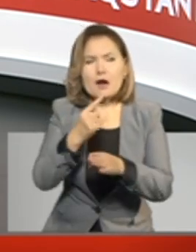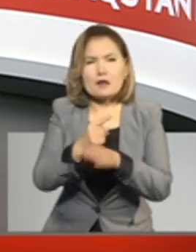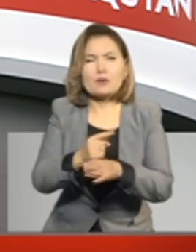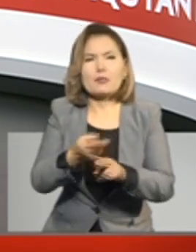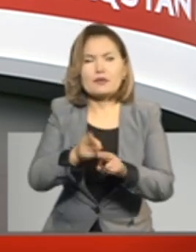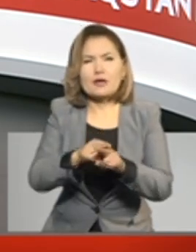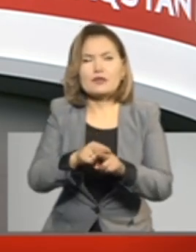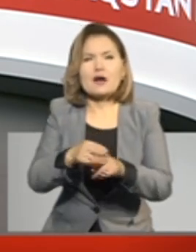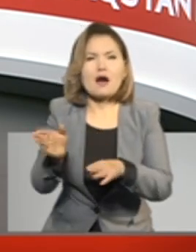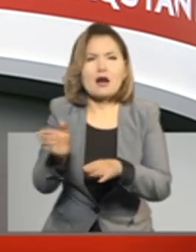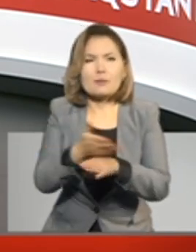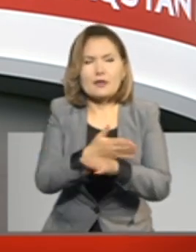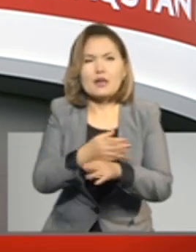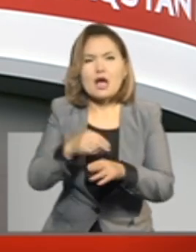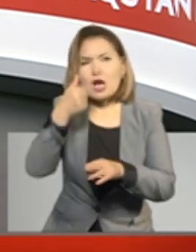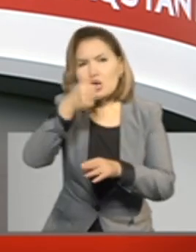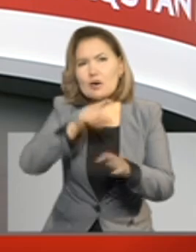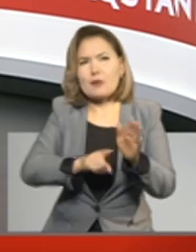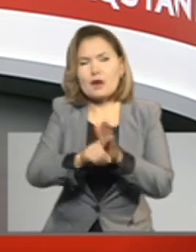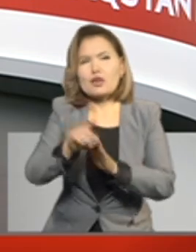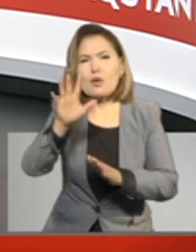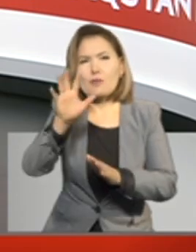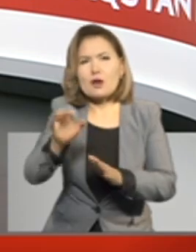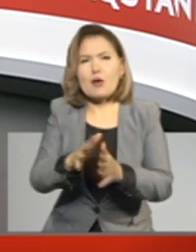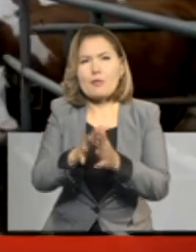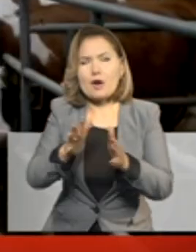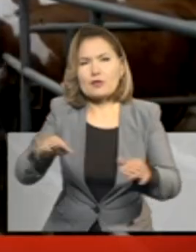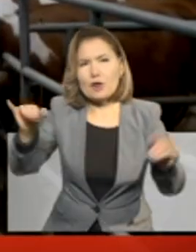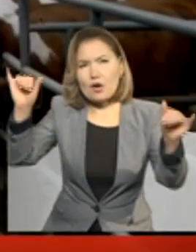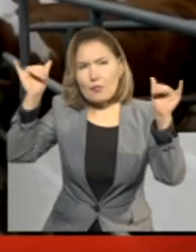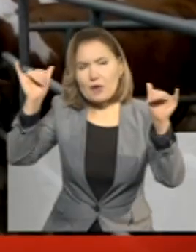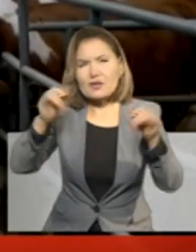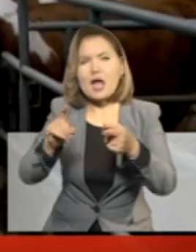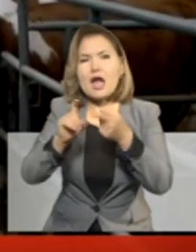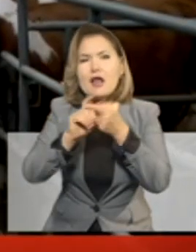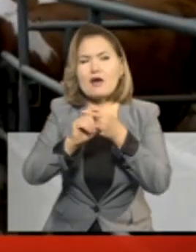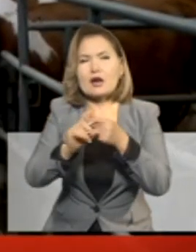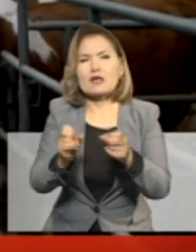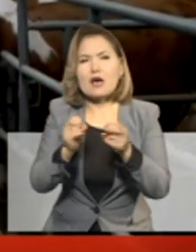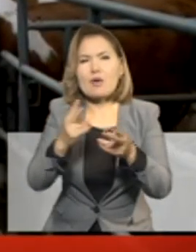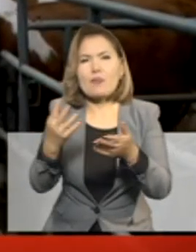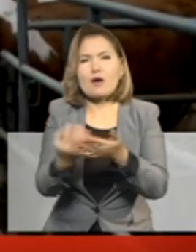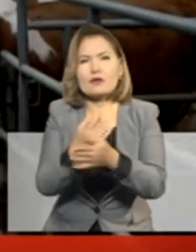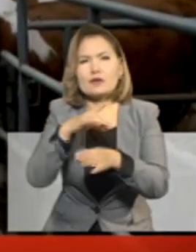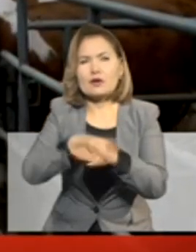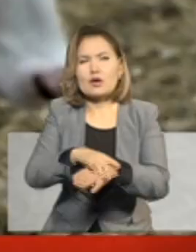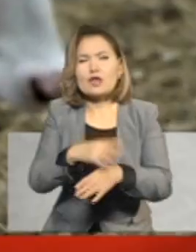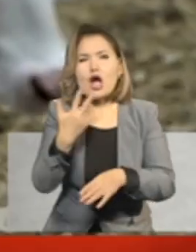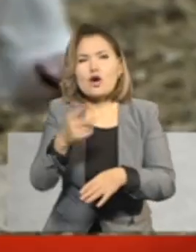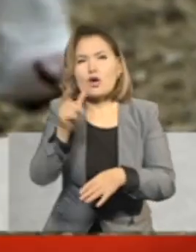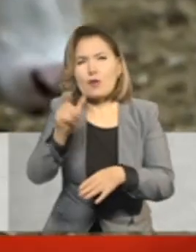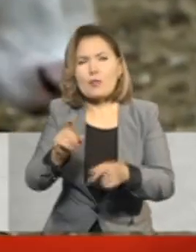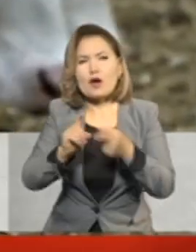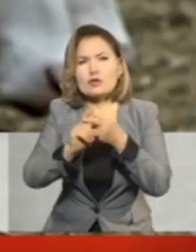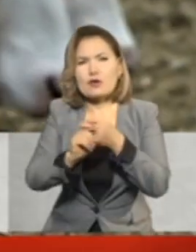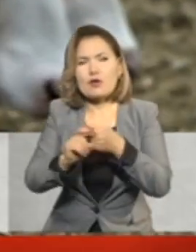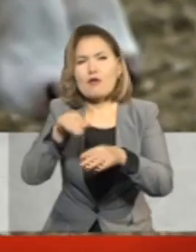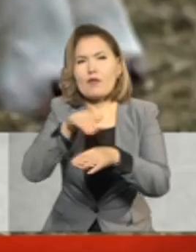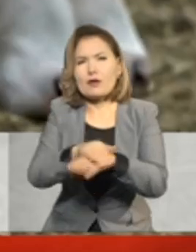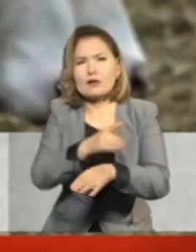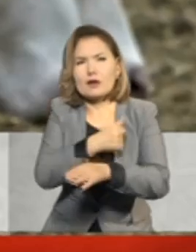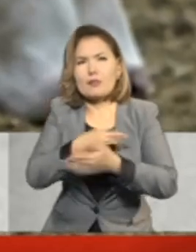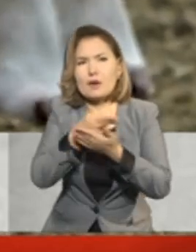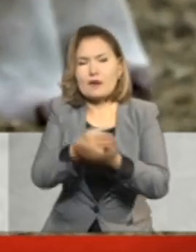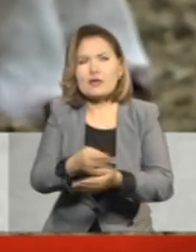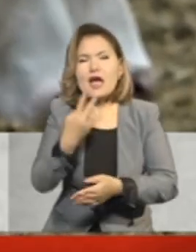шаралары алынып тасталды. Жыл басынан бері 500 бастан артық малдан қауіпті инфекция анықталды. 3 адам ауру жұқтырды.